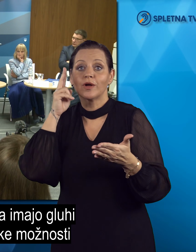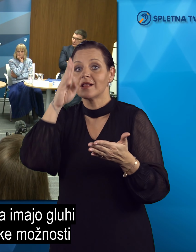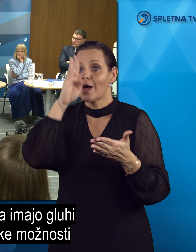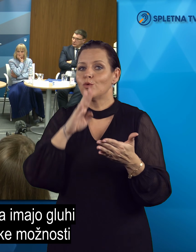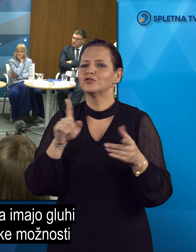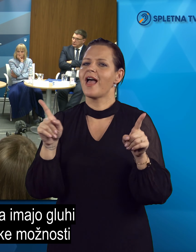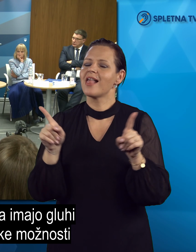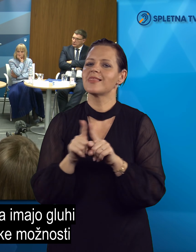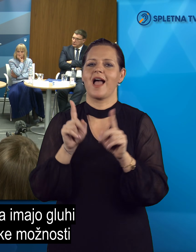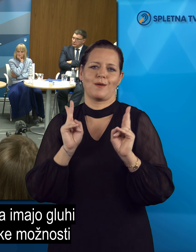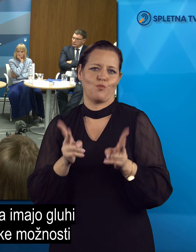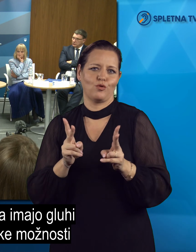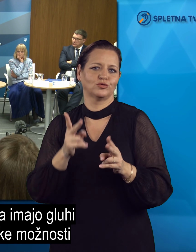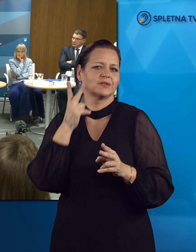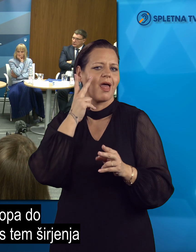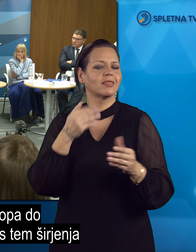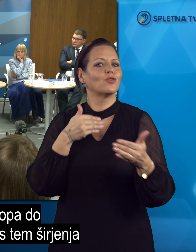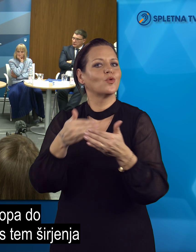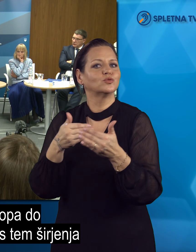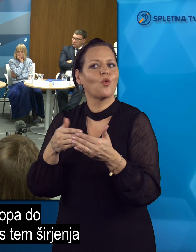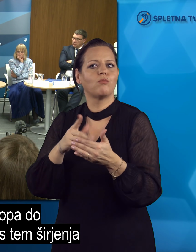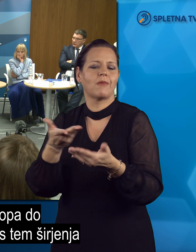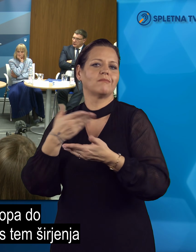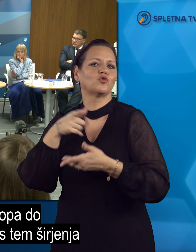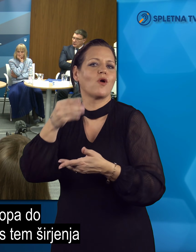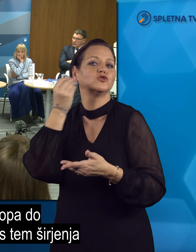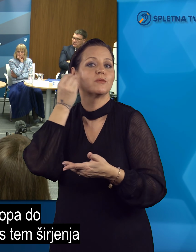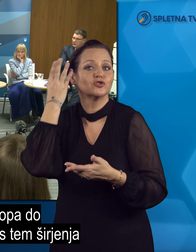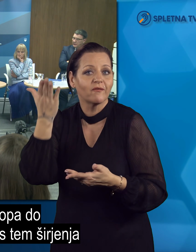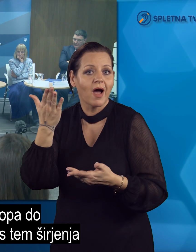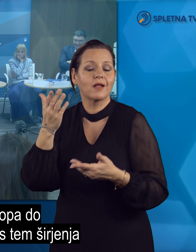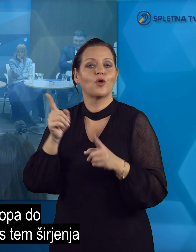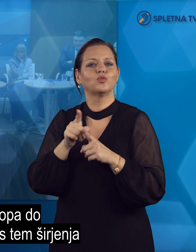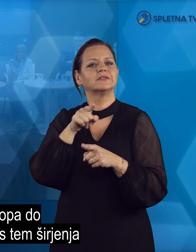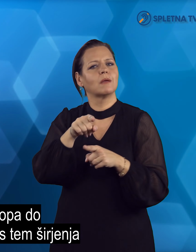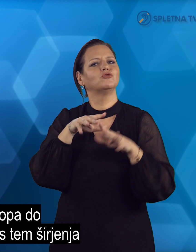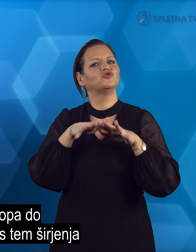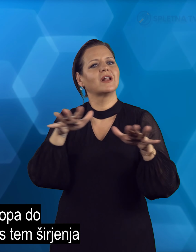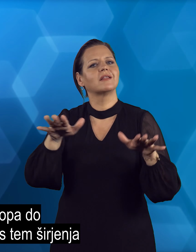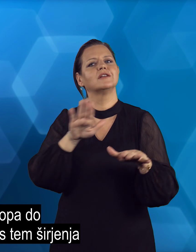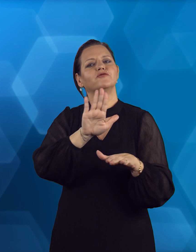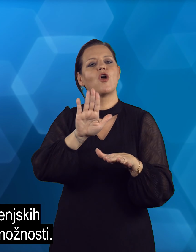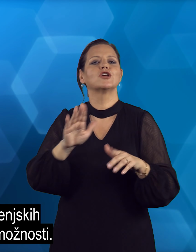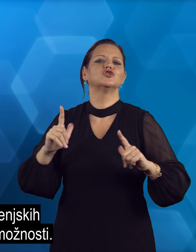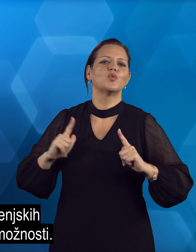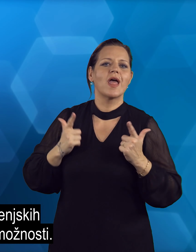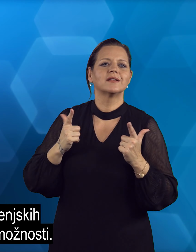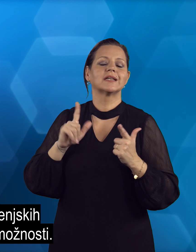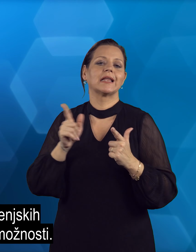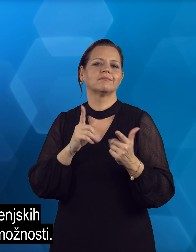glede dostopa do izobraževanja in s tem širjenja svojih življenjskih in kariernih možnosti.